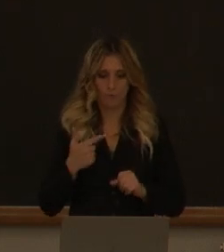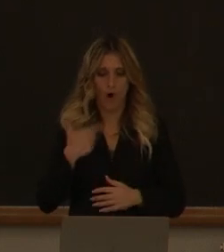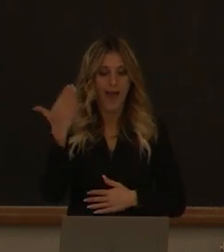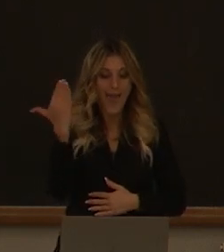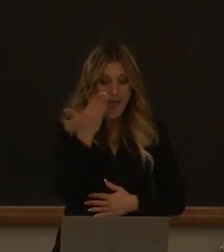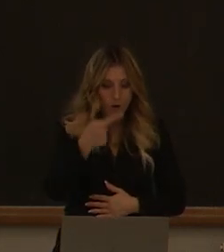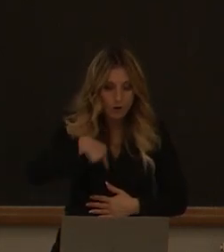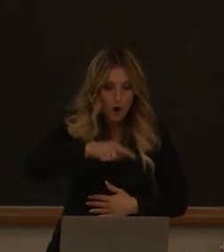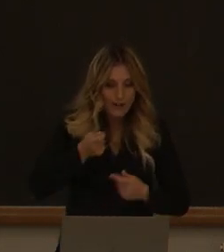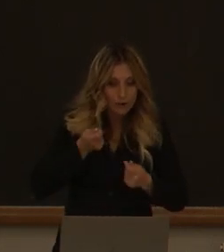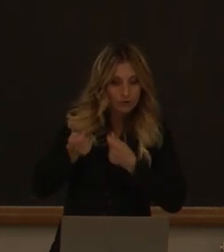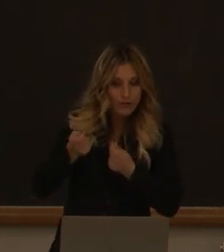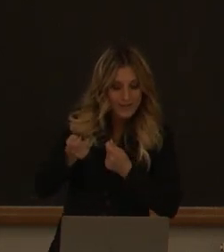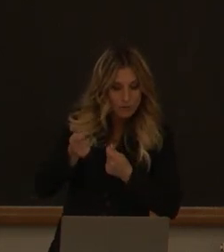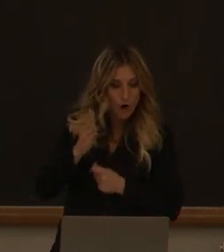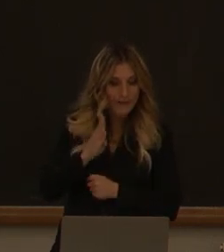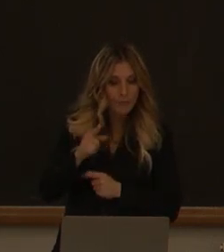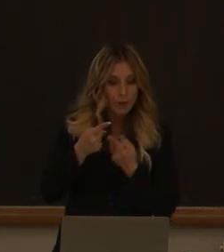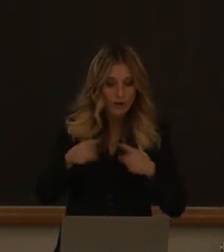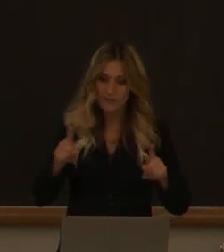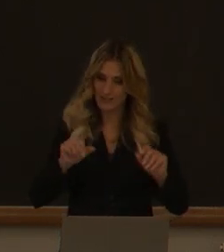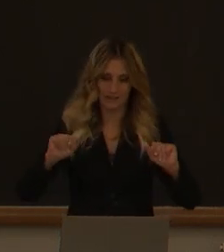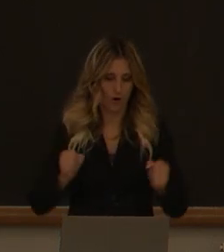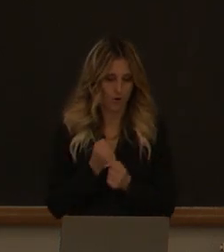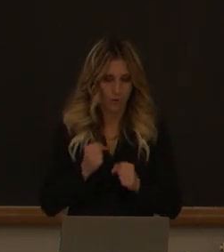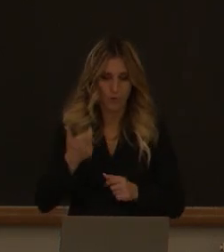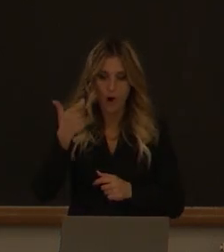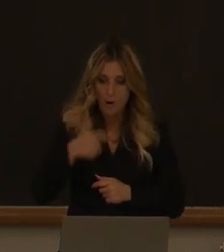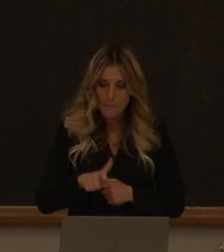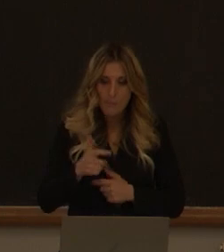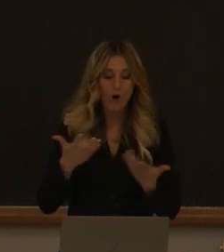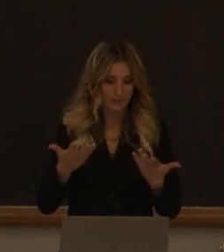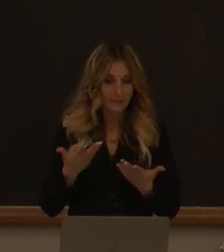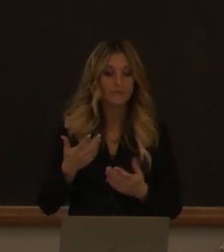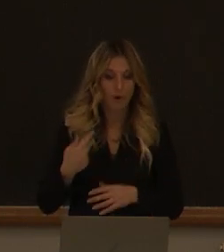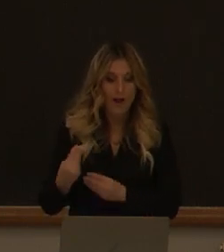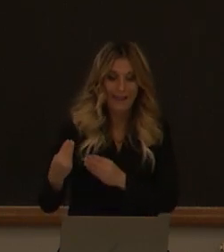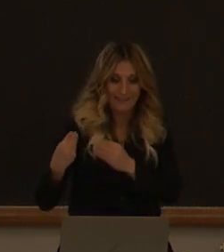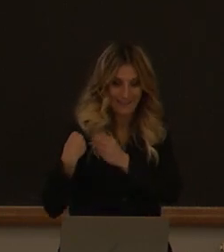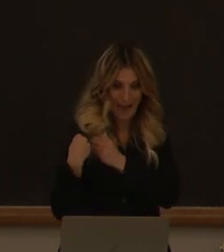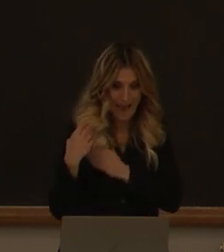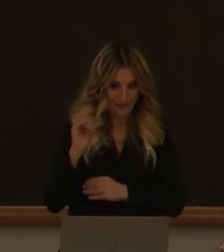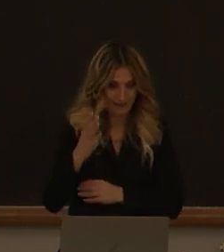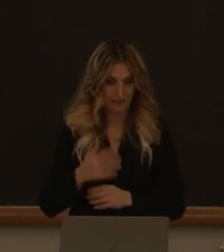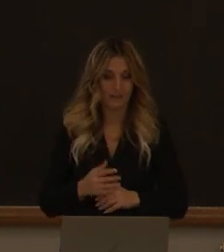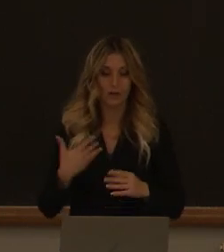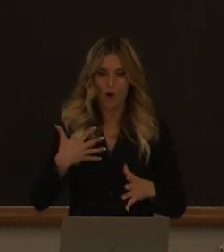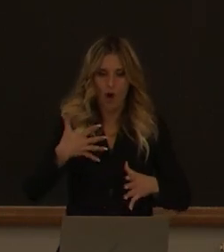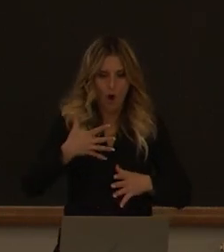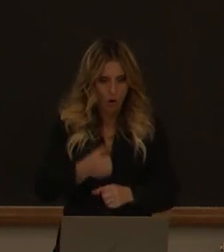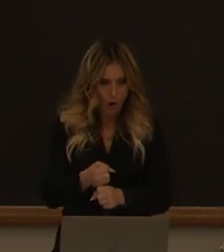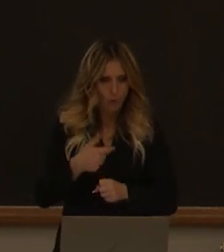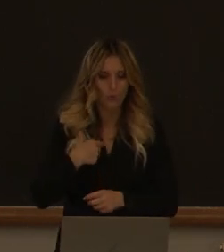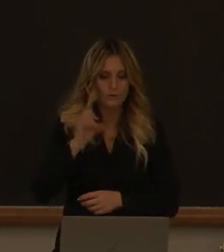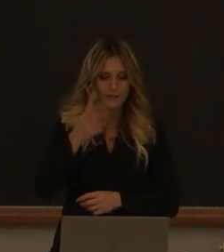errori nella gestione e tutela della biodiversità, in quanto ogni perdita in questo contesto è spesso per sempre. Concludo leggendo: